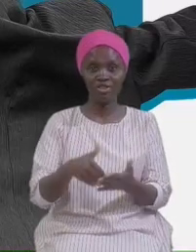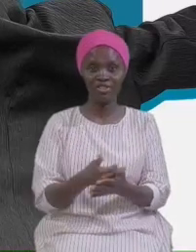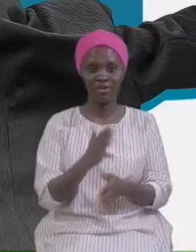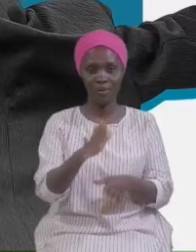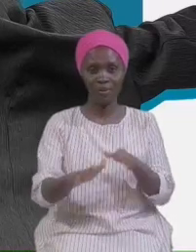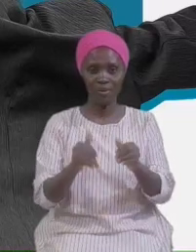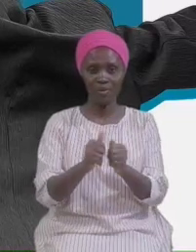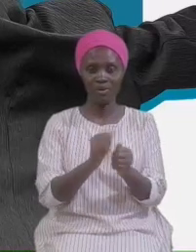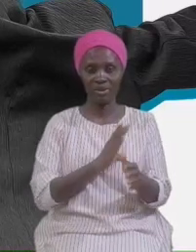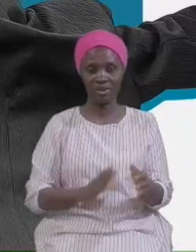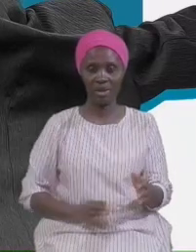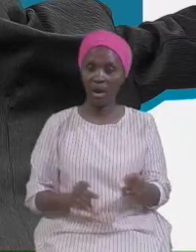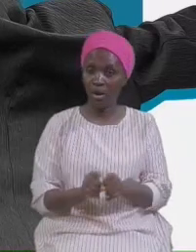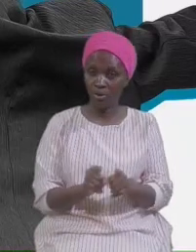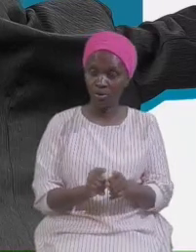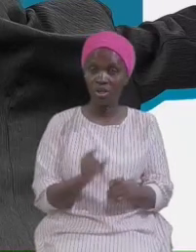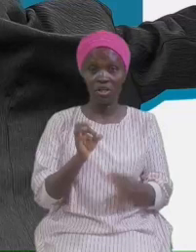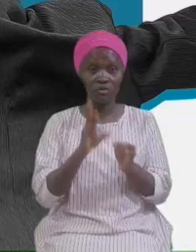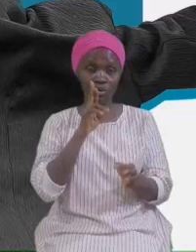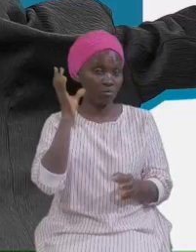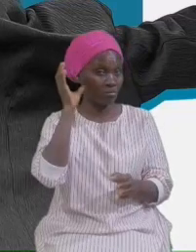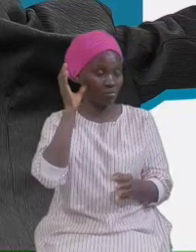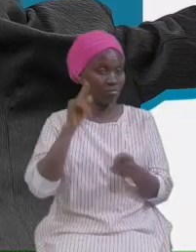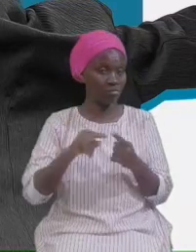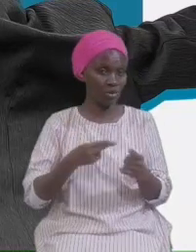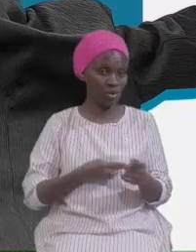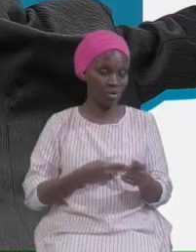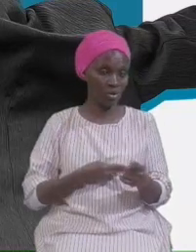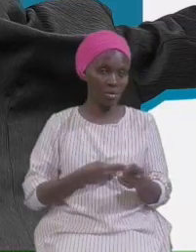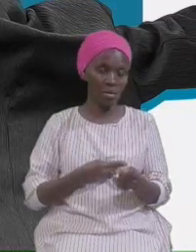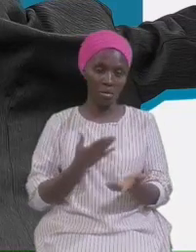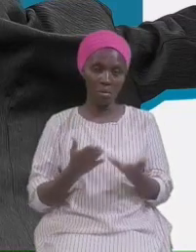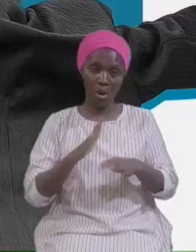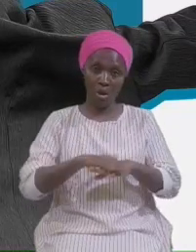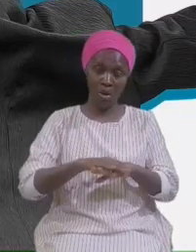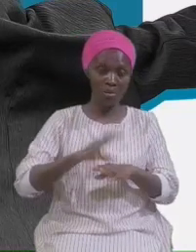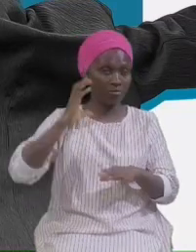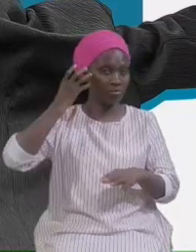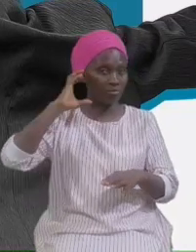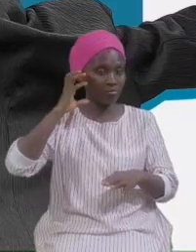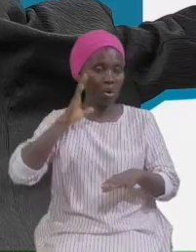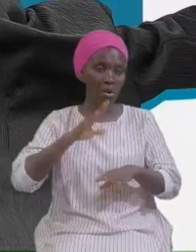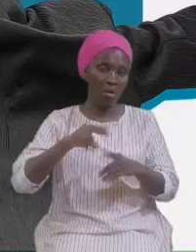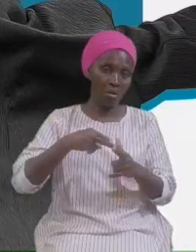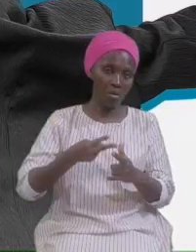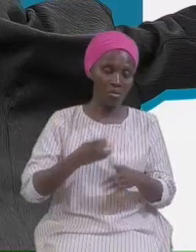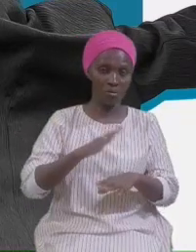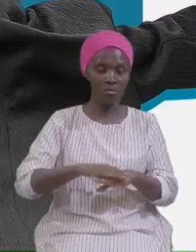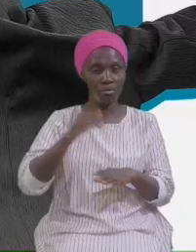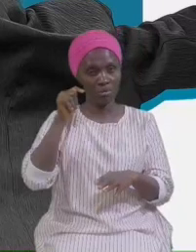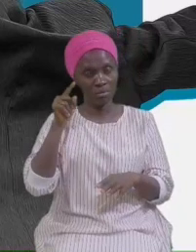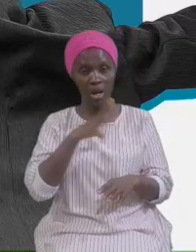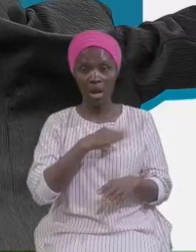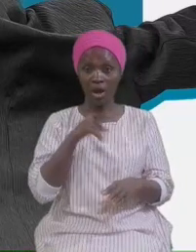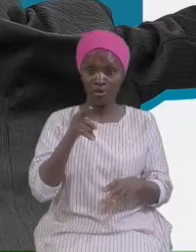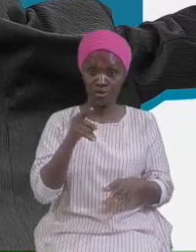De même, si vous nous écoutez à la radio, vous nous suivez à la télévision et vous venez